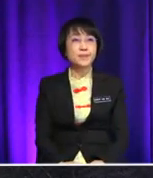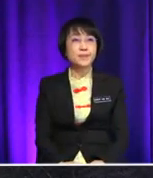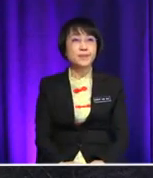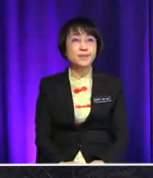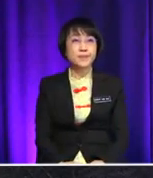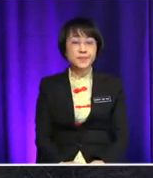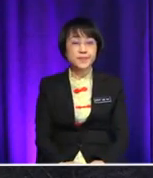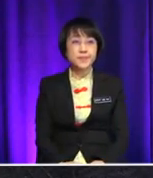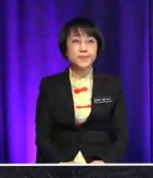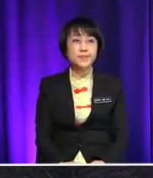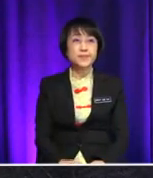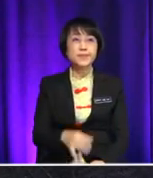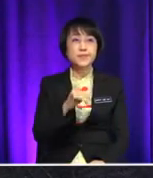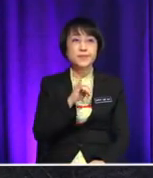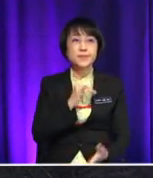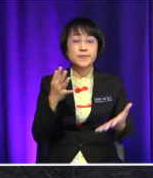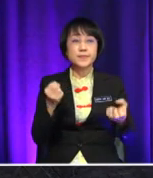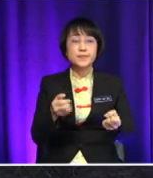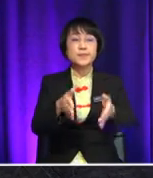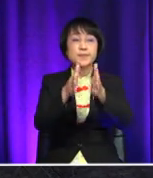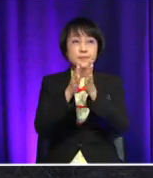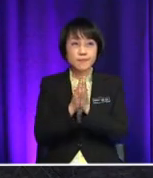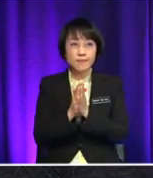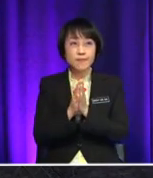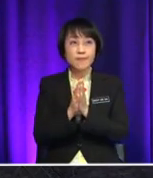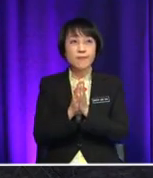kepada anak-anak